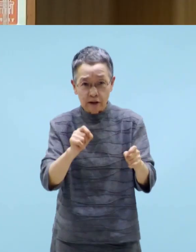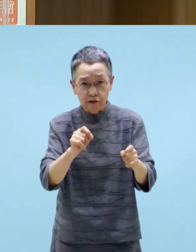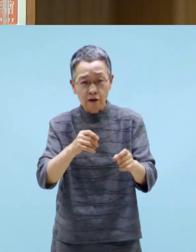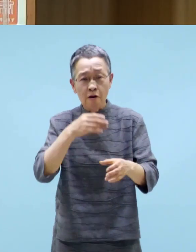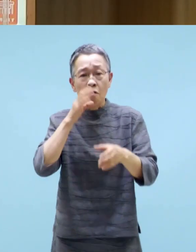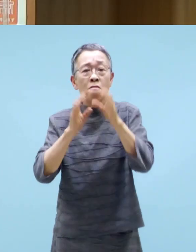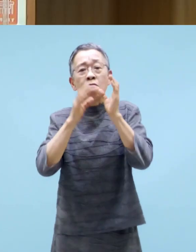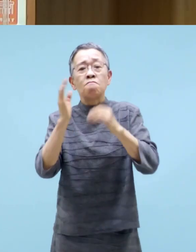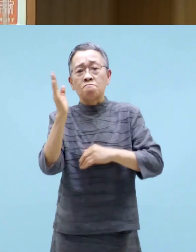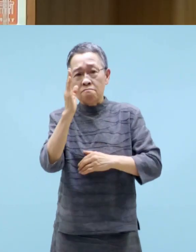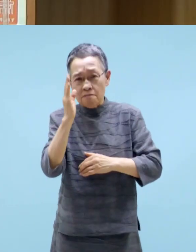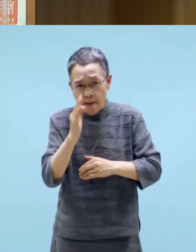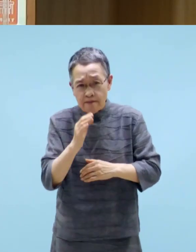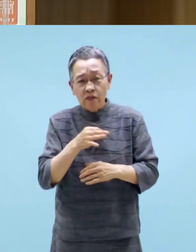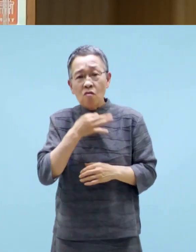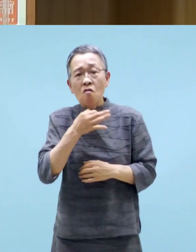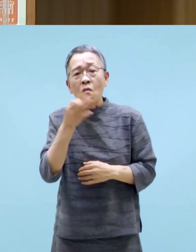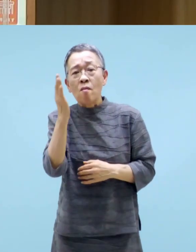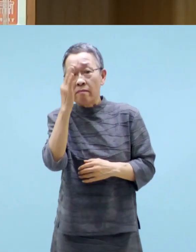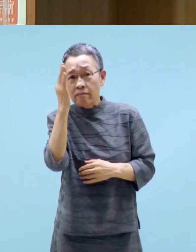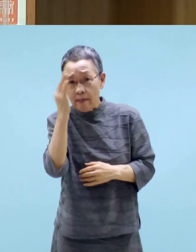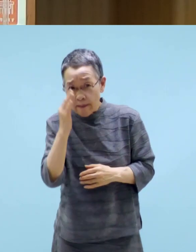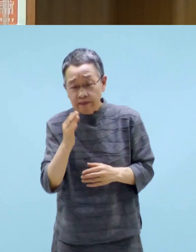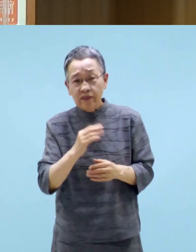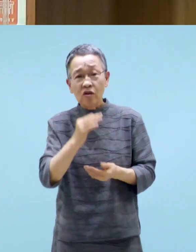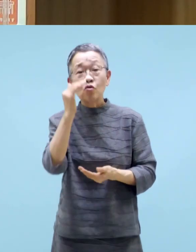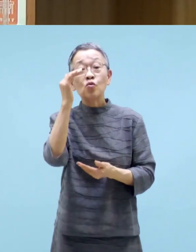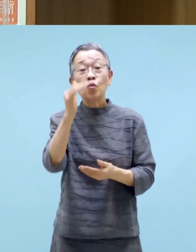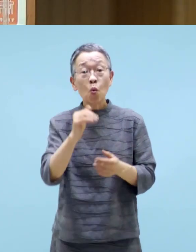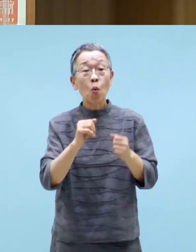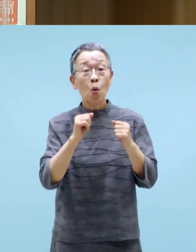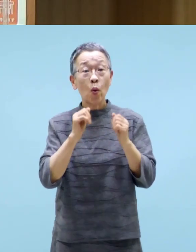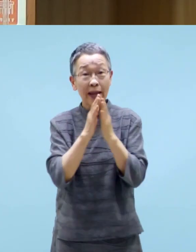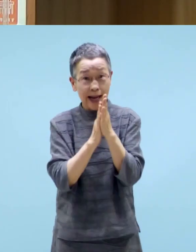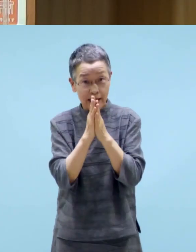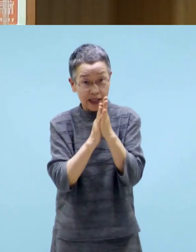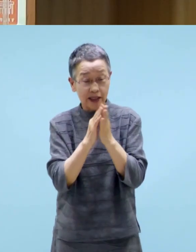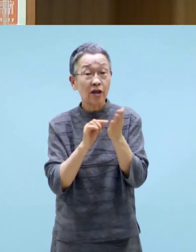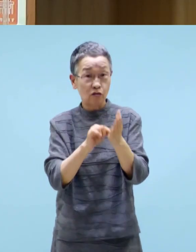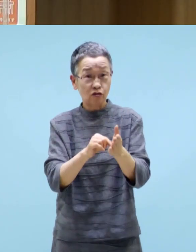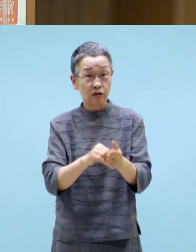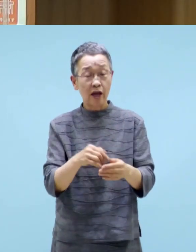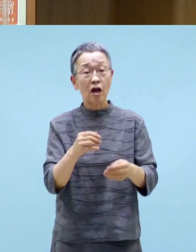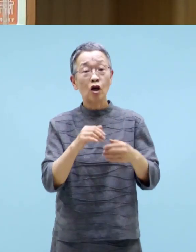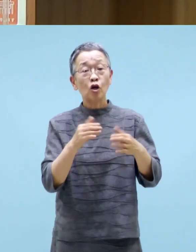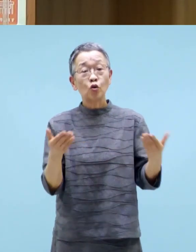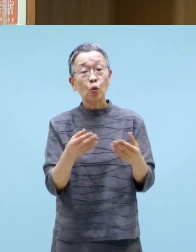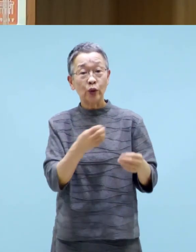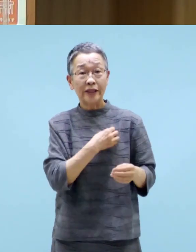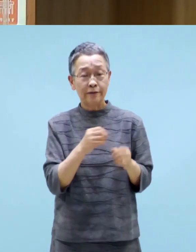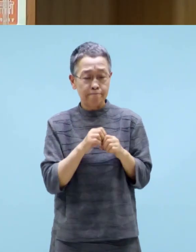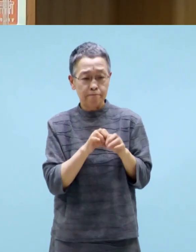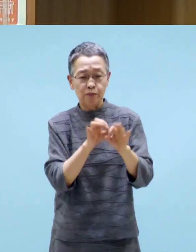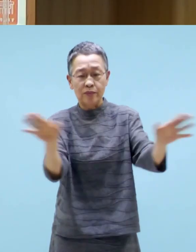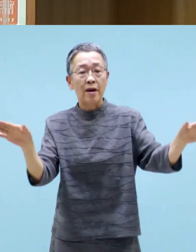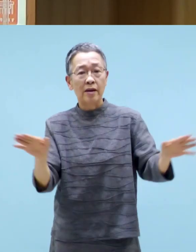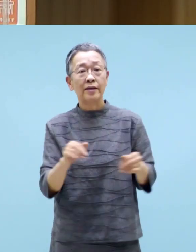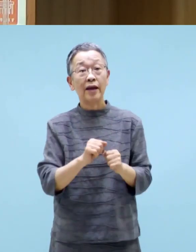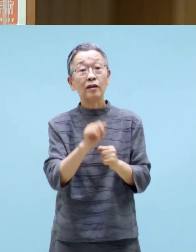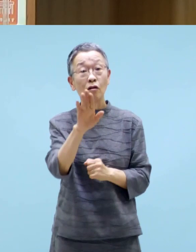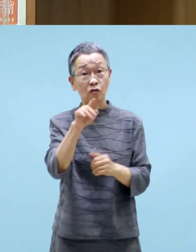声出さない、お会話のときますということでお願いをしてまして、職員に周知をしてきています。で、